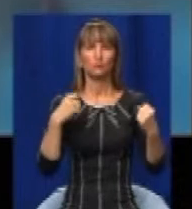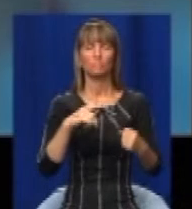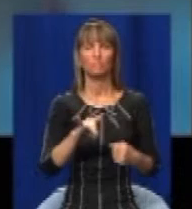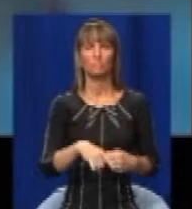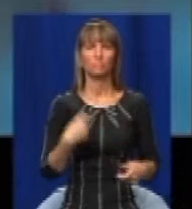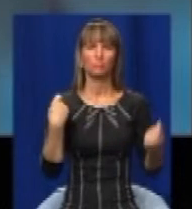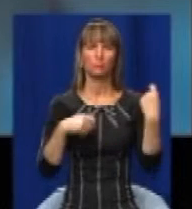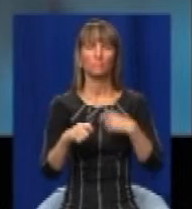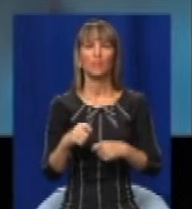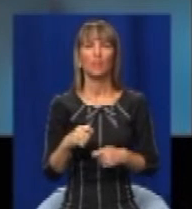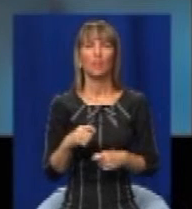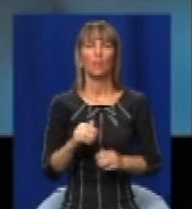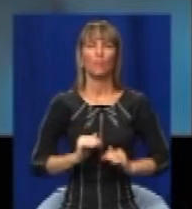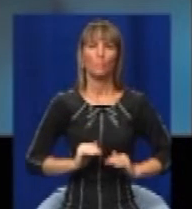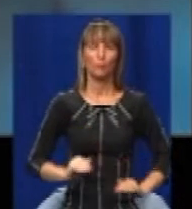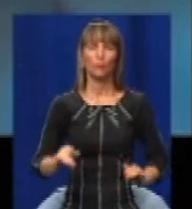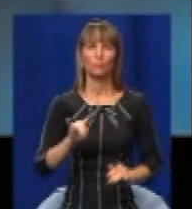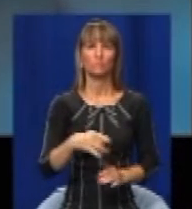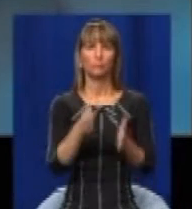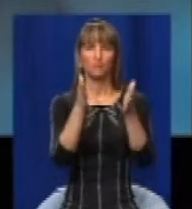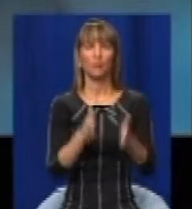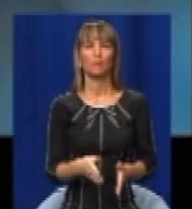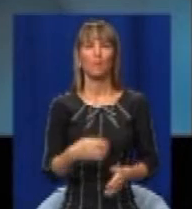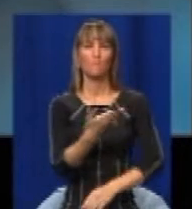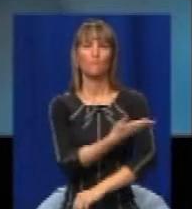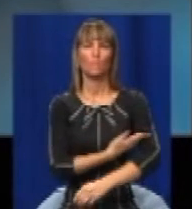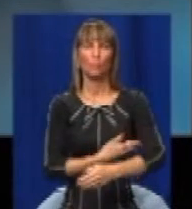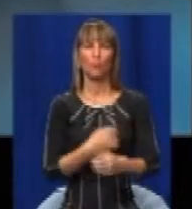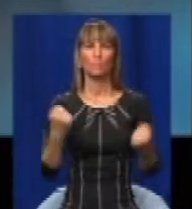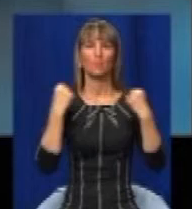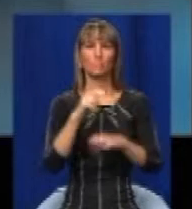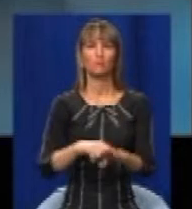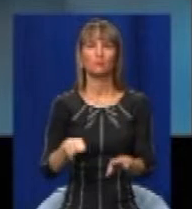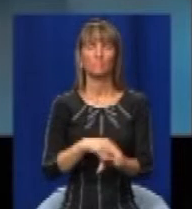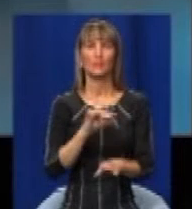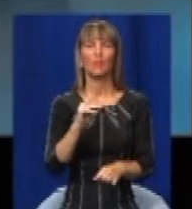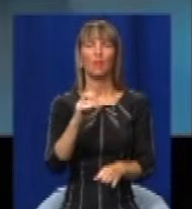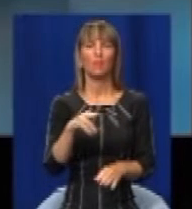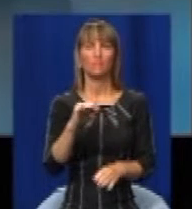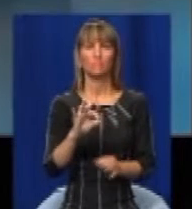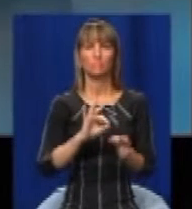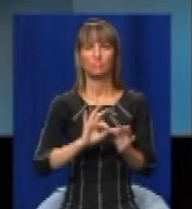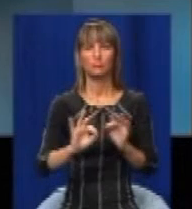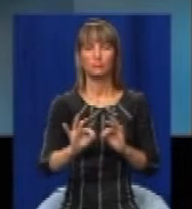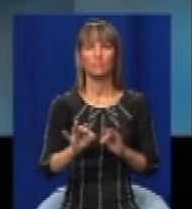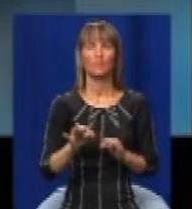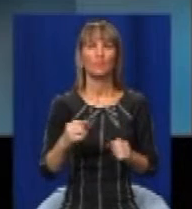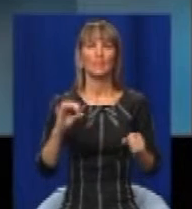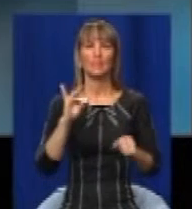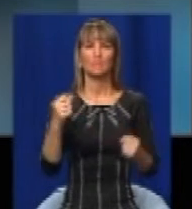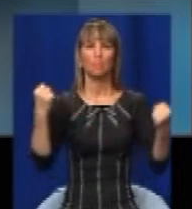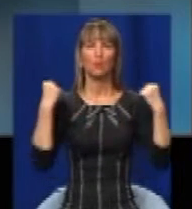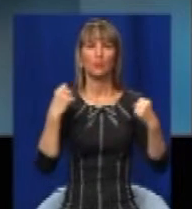нього характерні дуті жилетки, прямі джинси, футболки, кросівки і кеди на тонкій підошві, кепки та спортивні